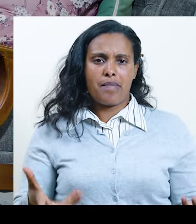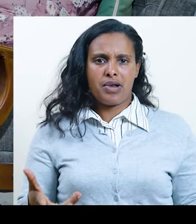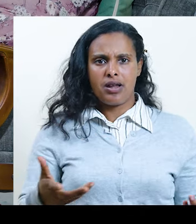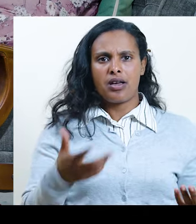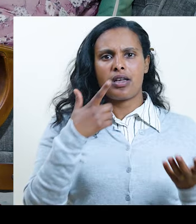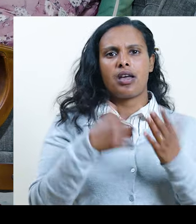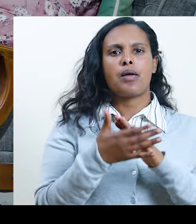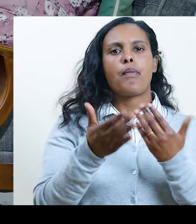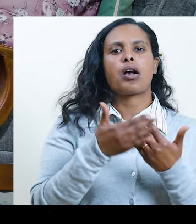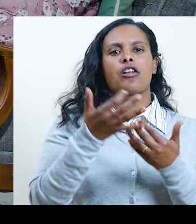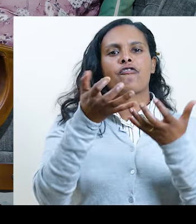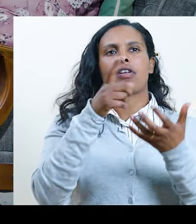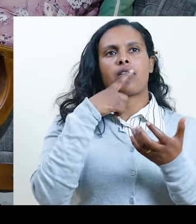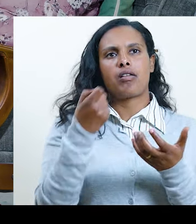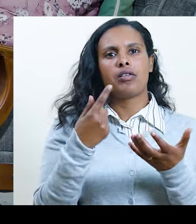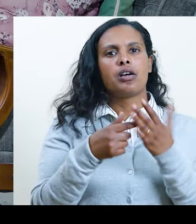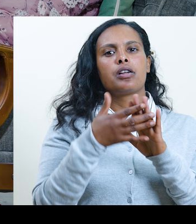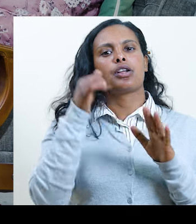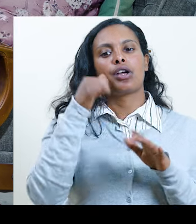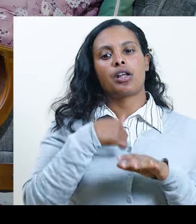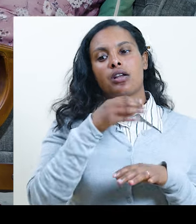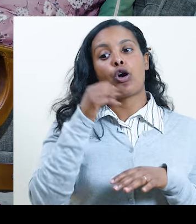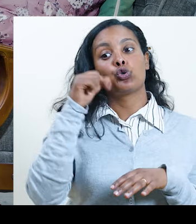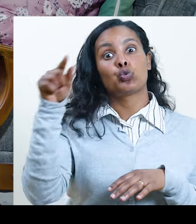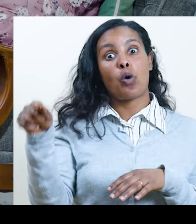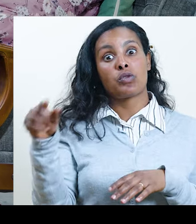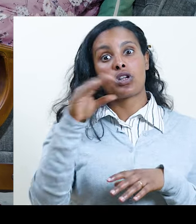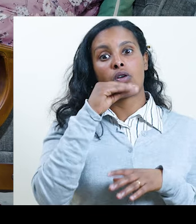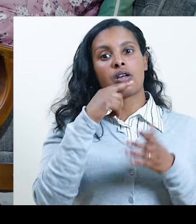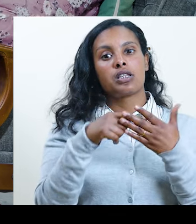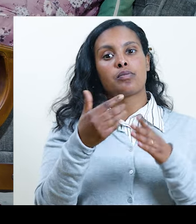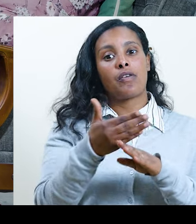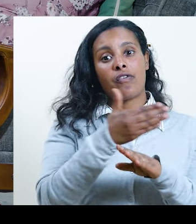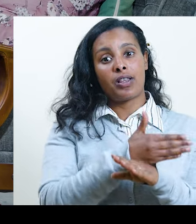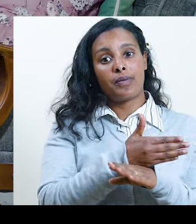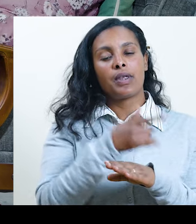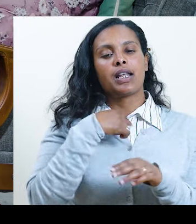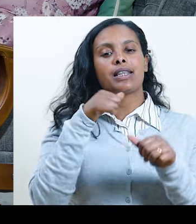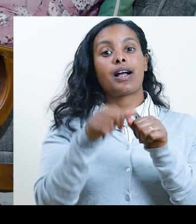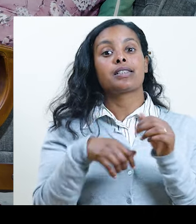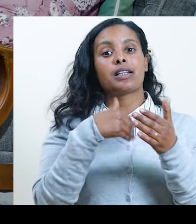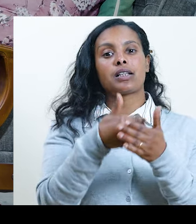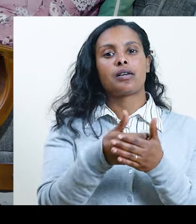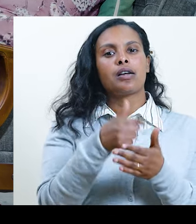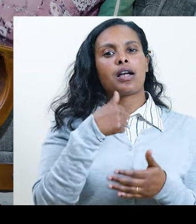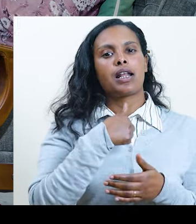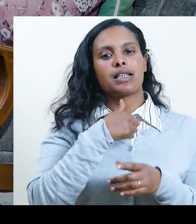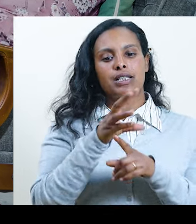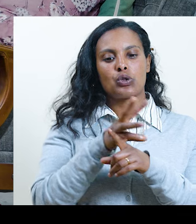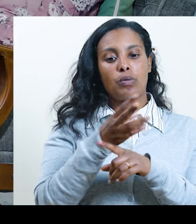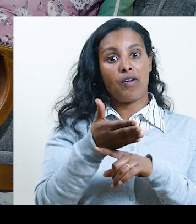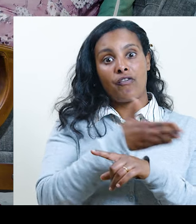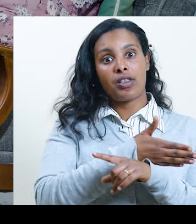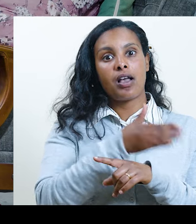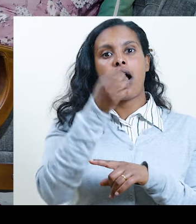ትኖሪያለሽ። ይሄንን ማቅለል እንፈልጋለን። እኔ እና እሷም ስናወራ ከዚህ ቀደምም እኔ ጥቃት ሲደርስብኝ ከኔ 6